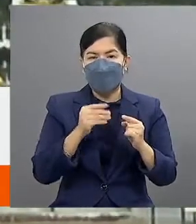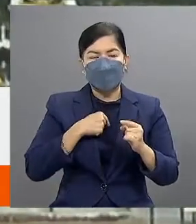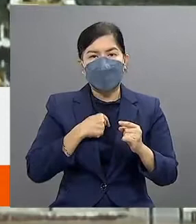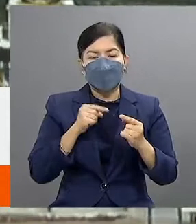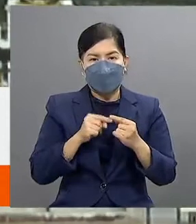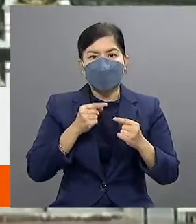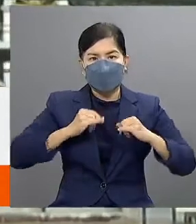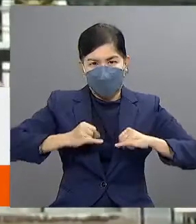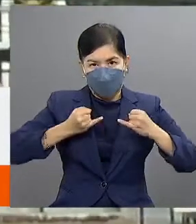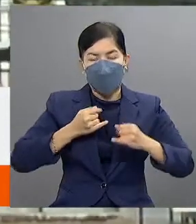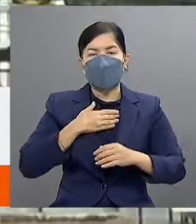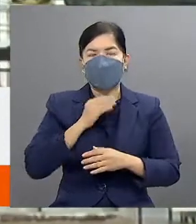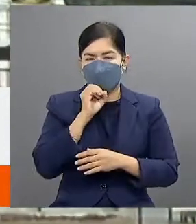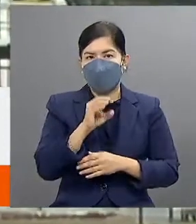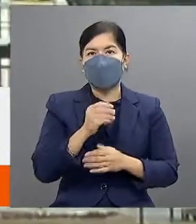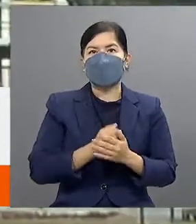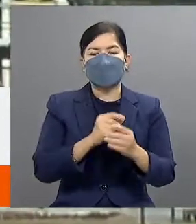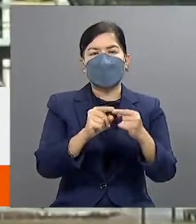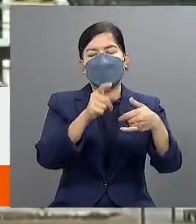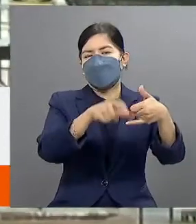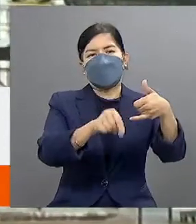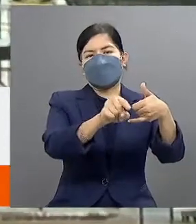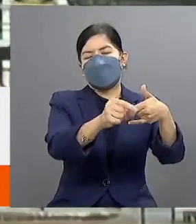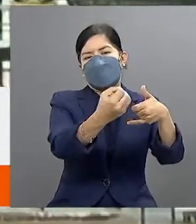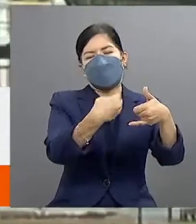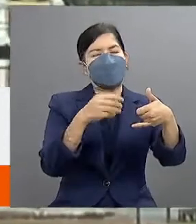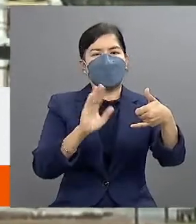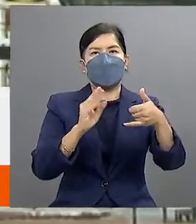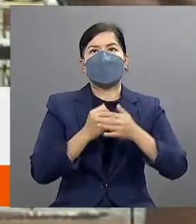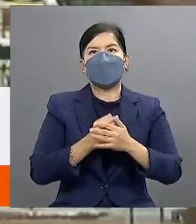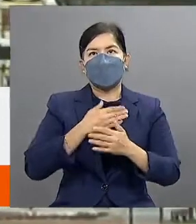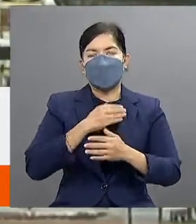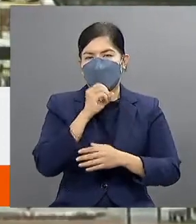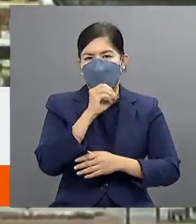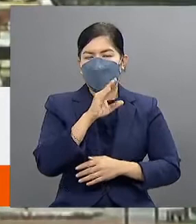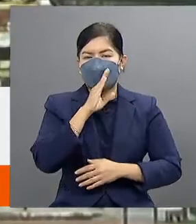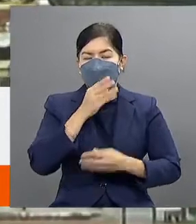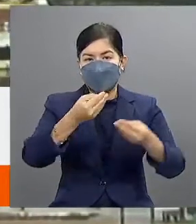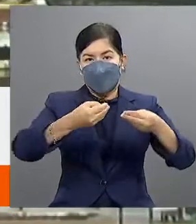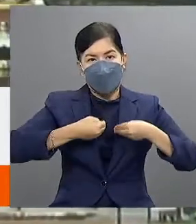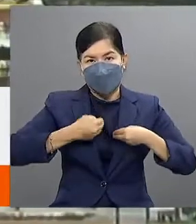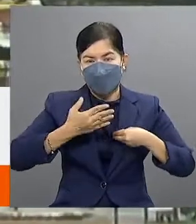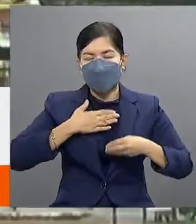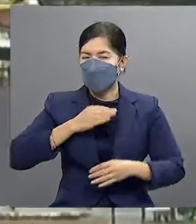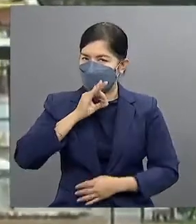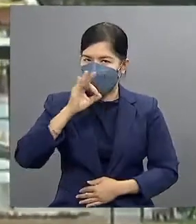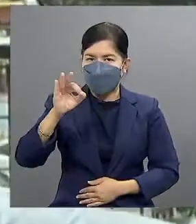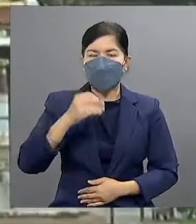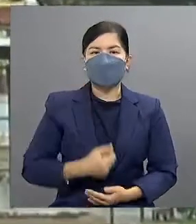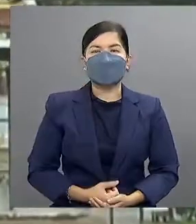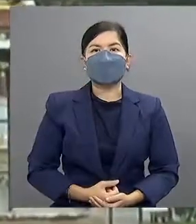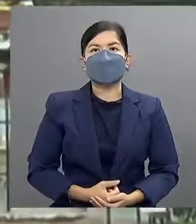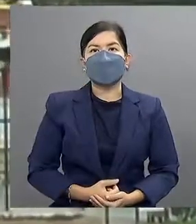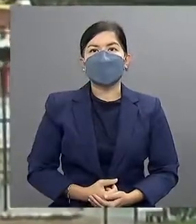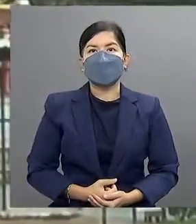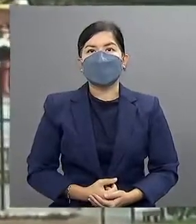ไม่ได้เขาไม่ให้ผมก็บอกว่าถ้าไม่ให้ผมก็ฟ้องก็วันที่30ผมก็ไป